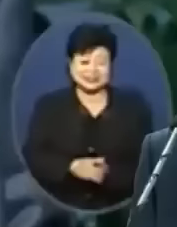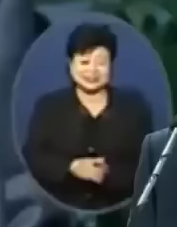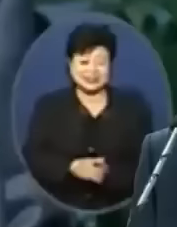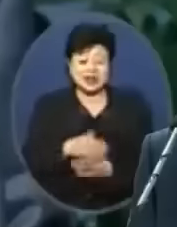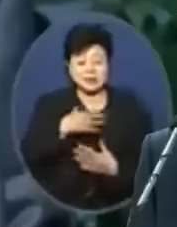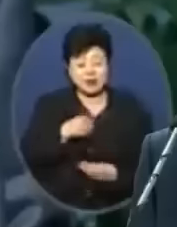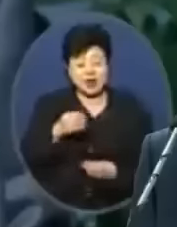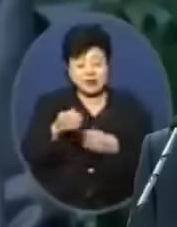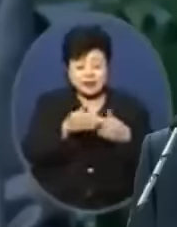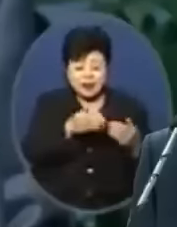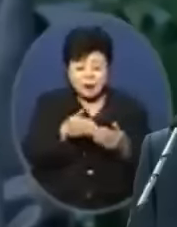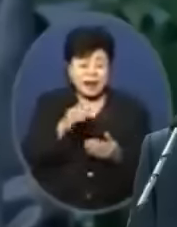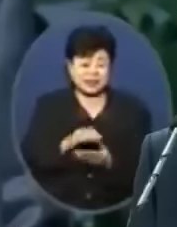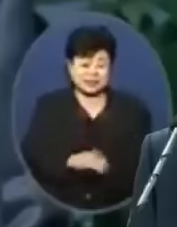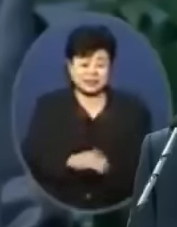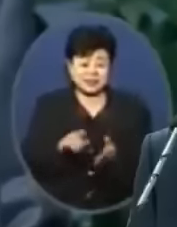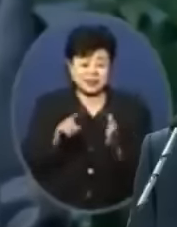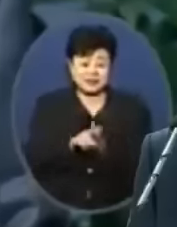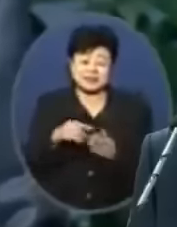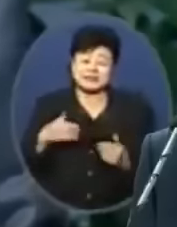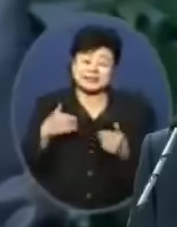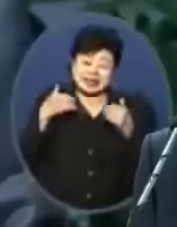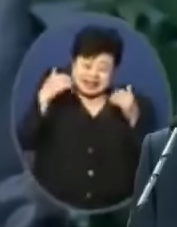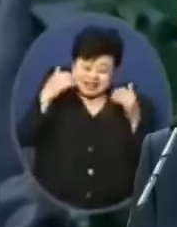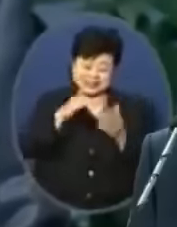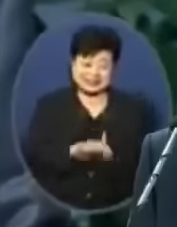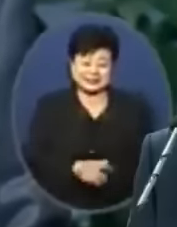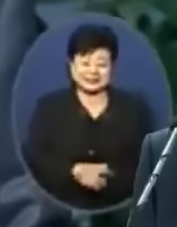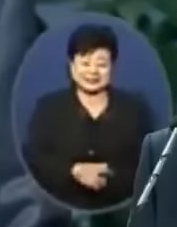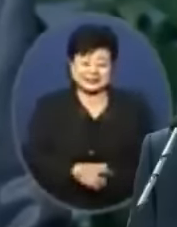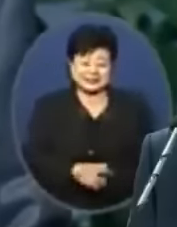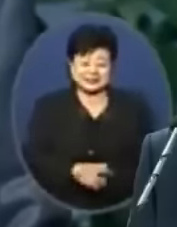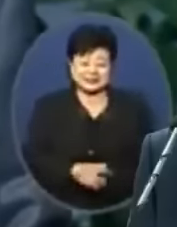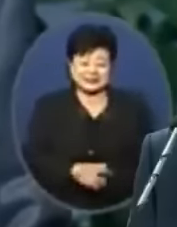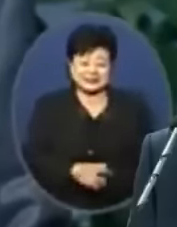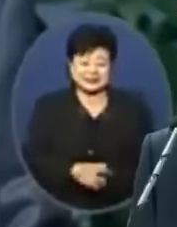무엇보다도 평안을 체험해야 믿음이 자라는 것입니다.